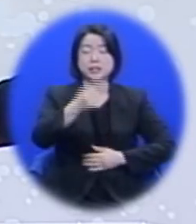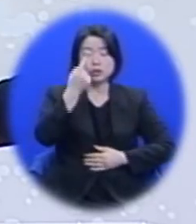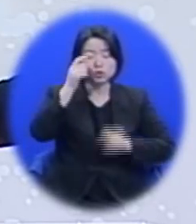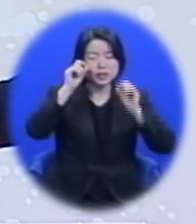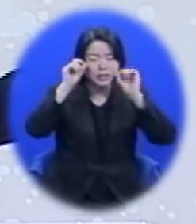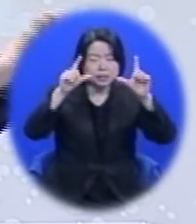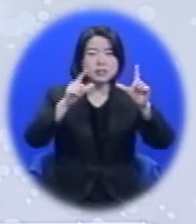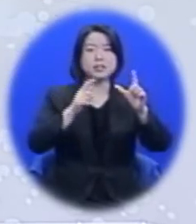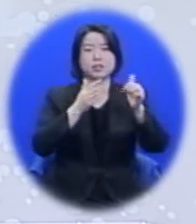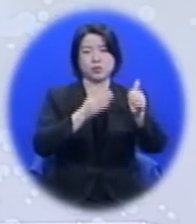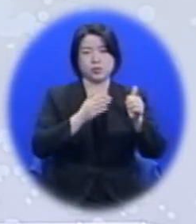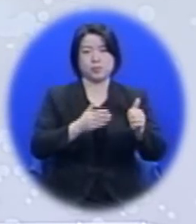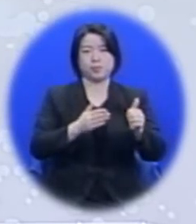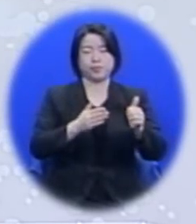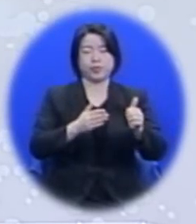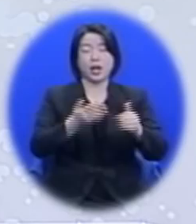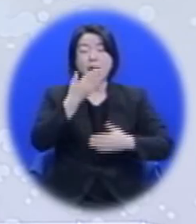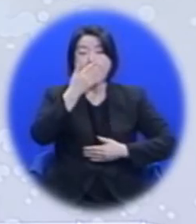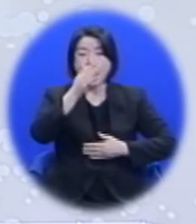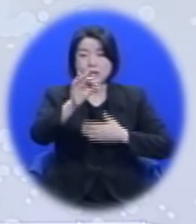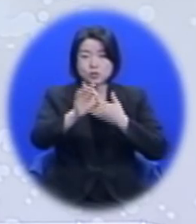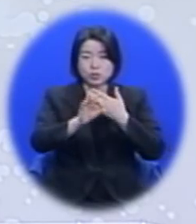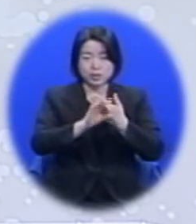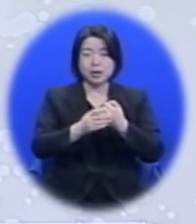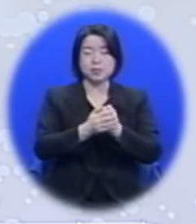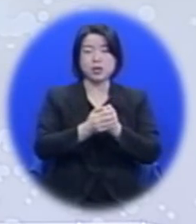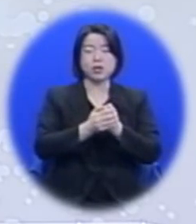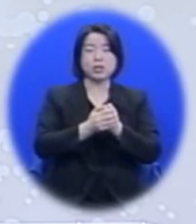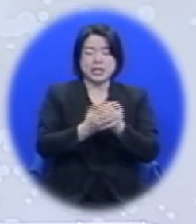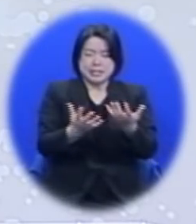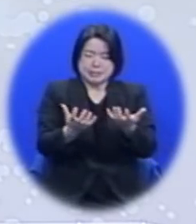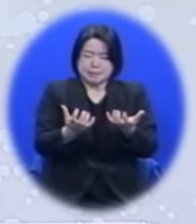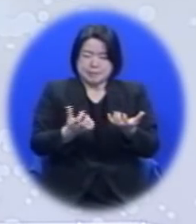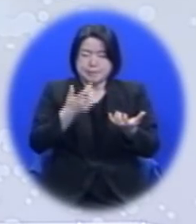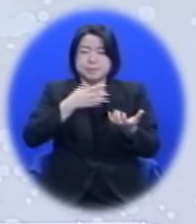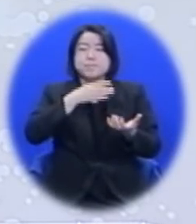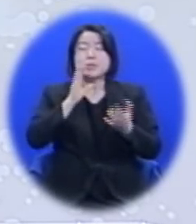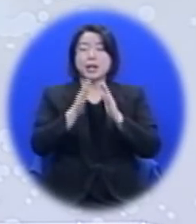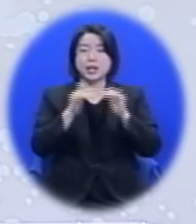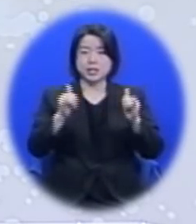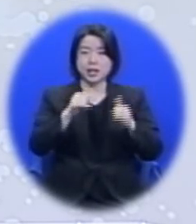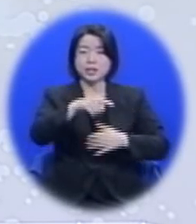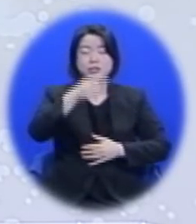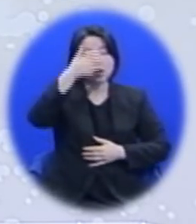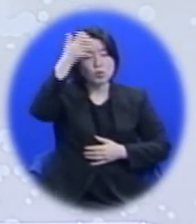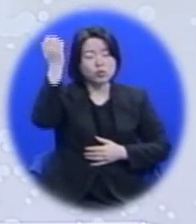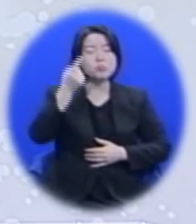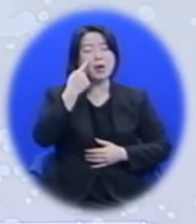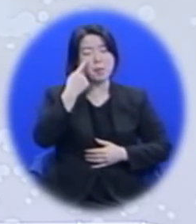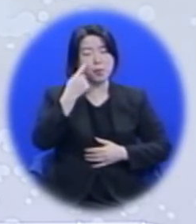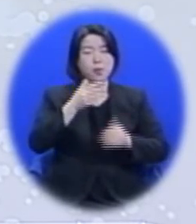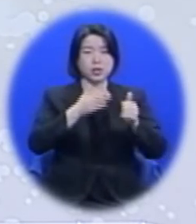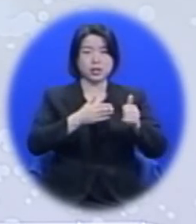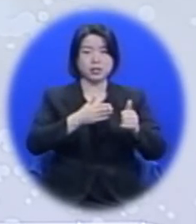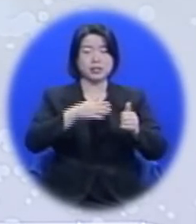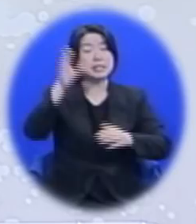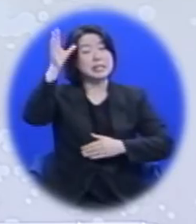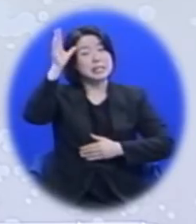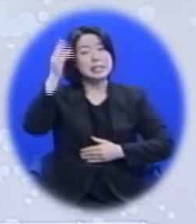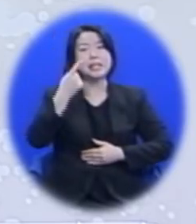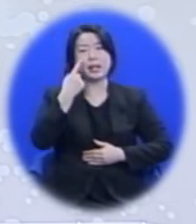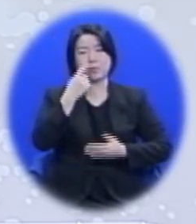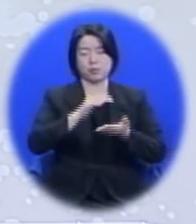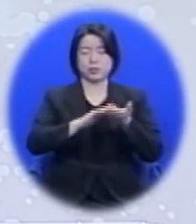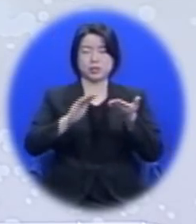뜨이기를, 정말 할 수만 있다면 스크루지 영감처럼 그런 꿈 한번 꿔보기를 그렇게 기대해도